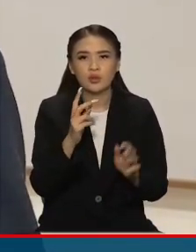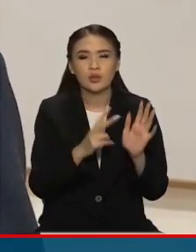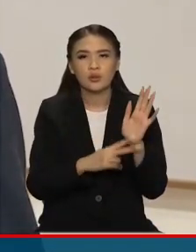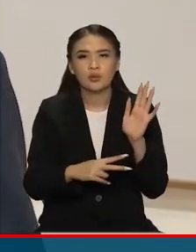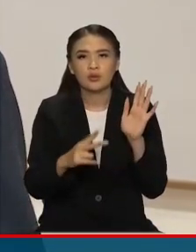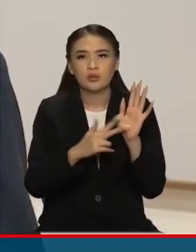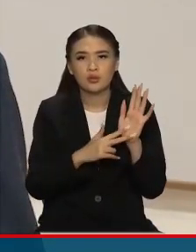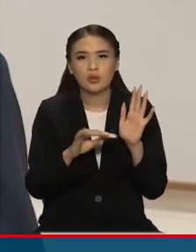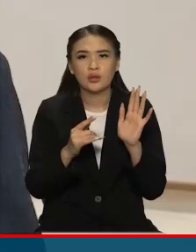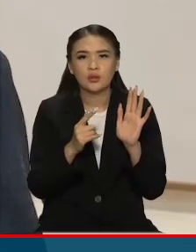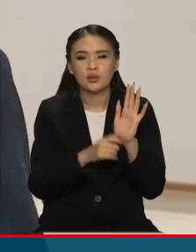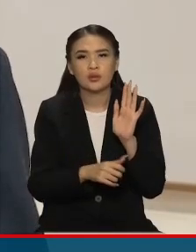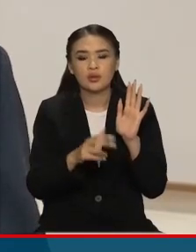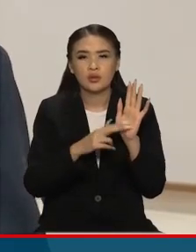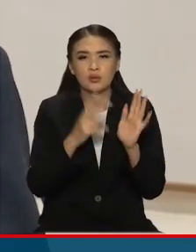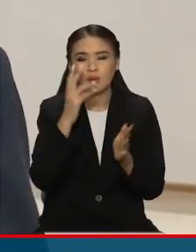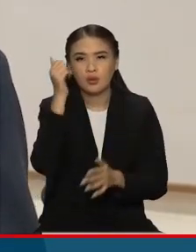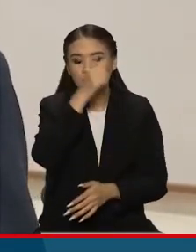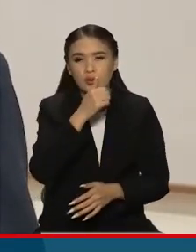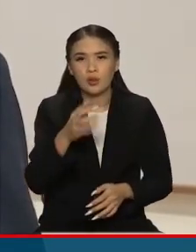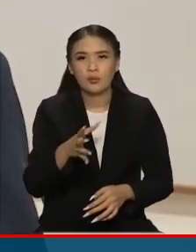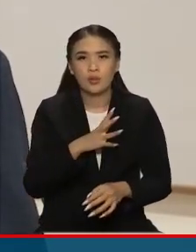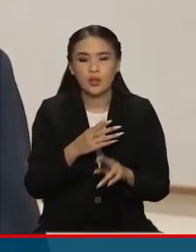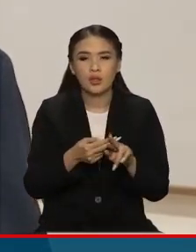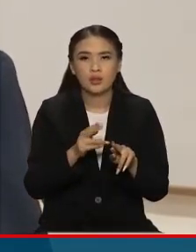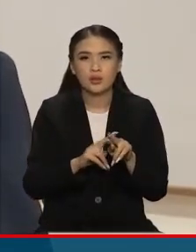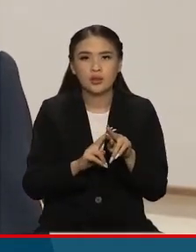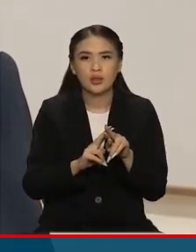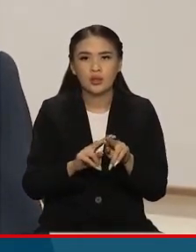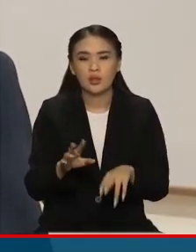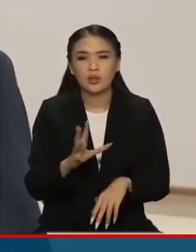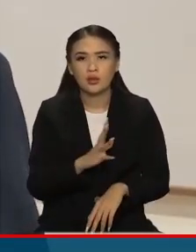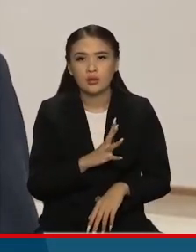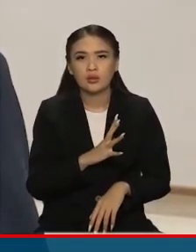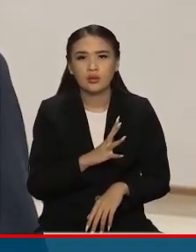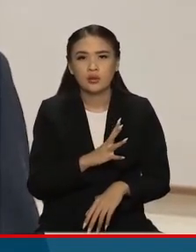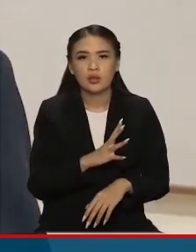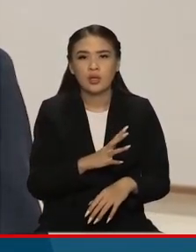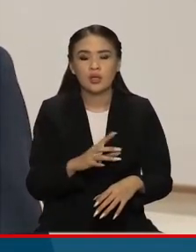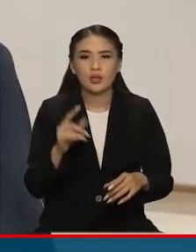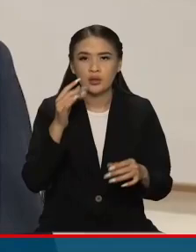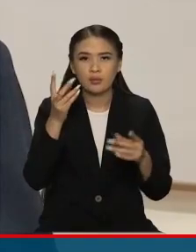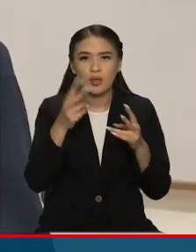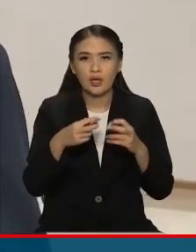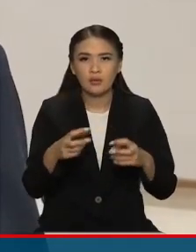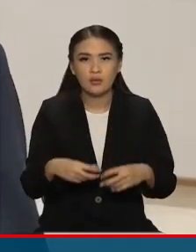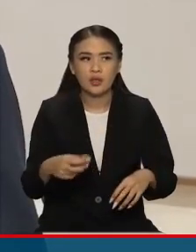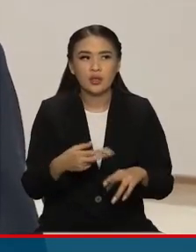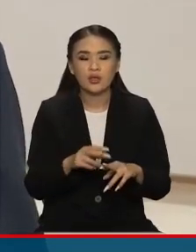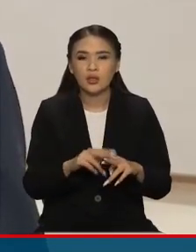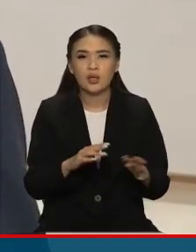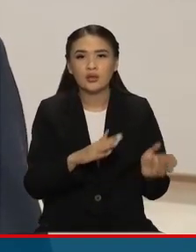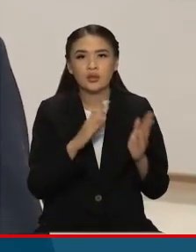и 1994 годов рождения. В настоящее время проводятся следственные мероприятия с назначением экспертных проверок для обеспечения